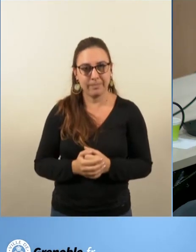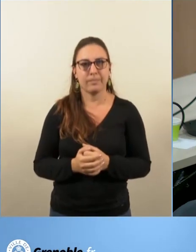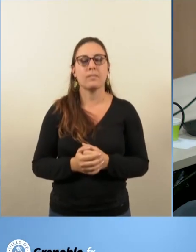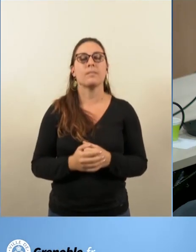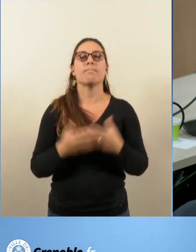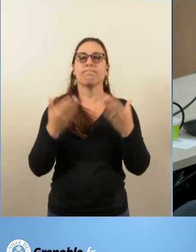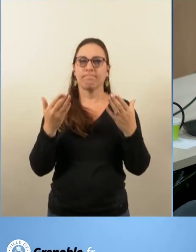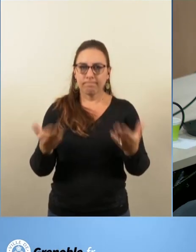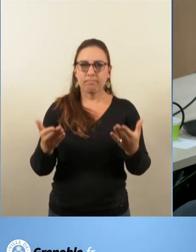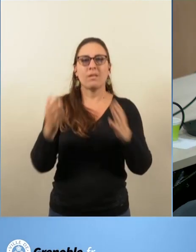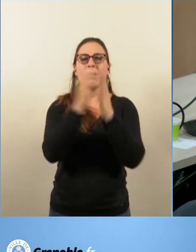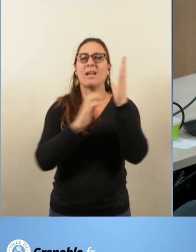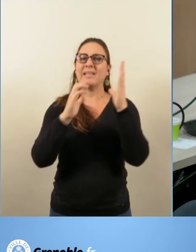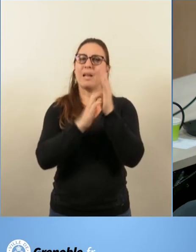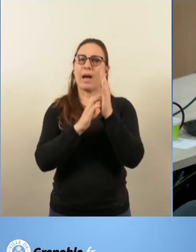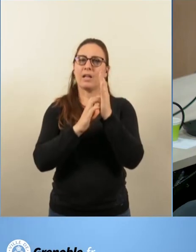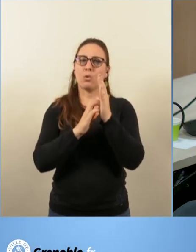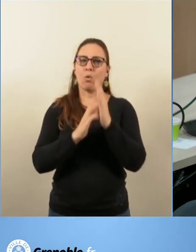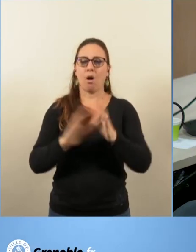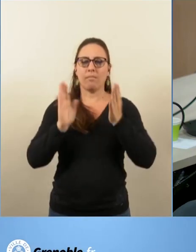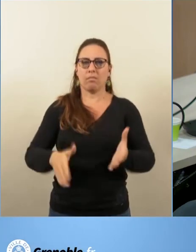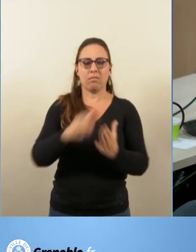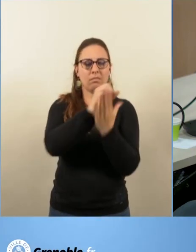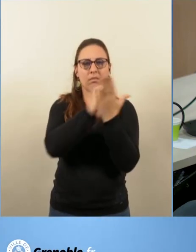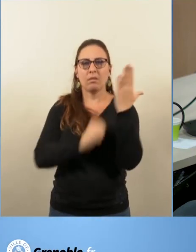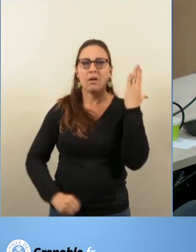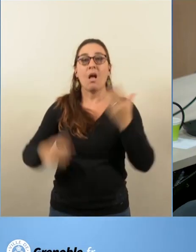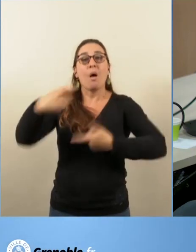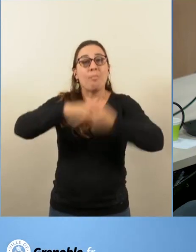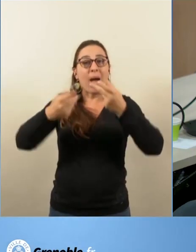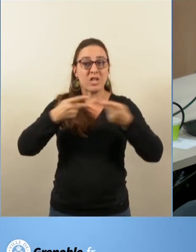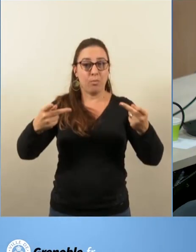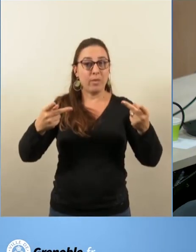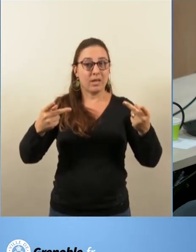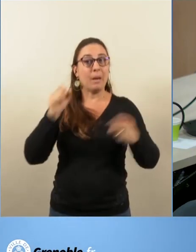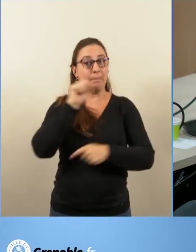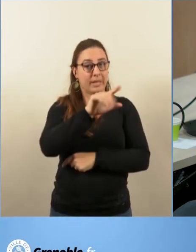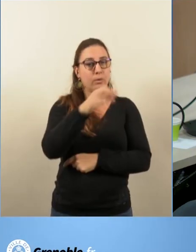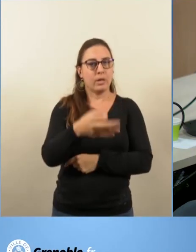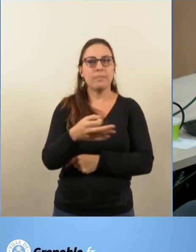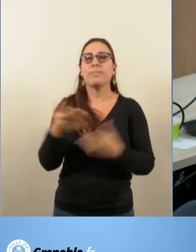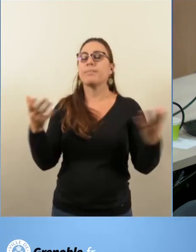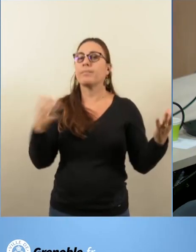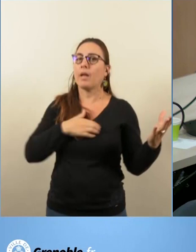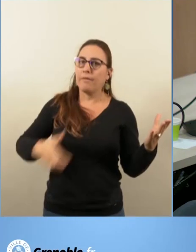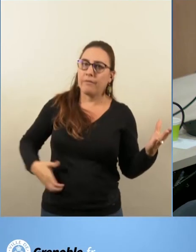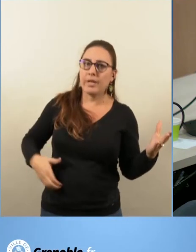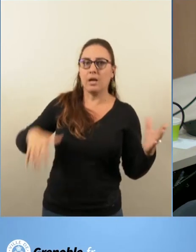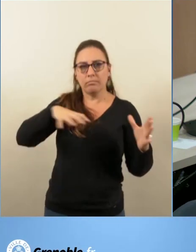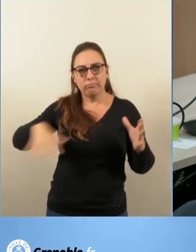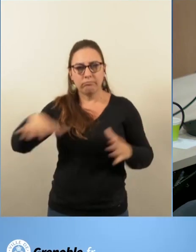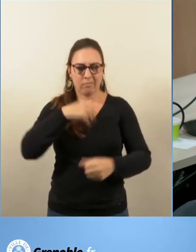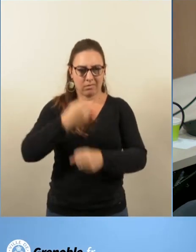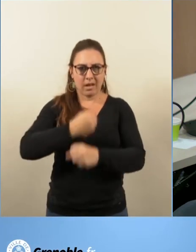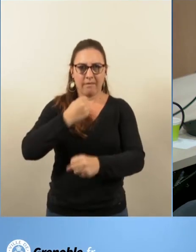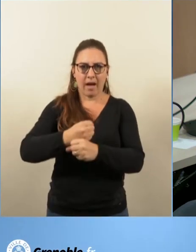c'était une délibération de rendu acte concernant des marchés publics évidemment la collectivité travaille sur un volume